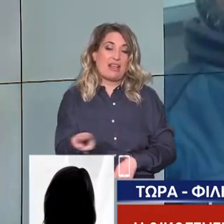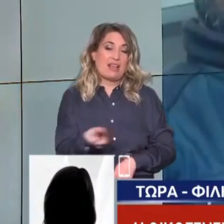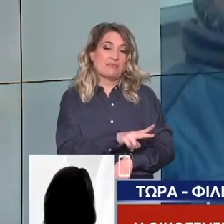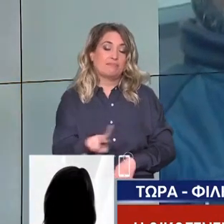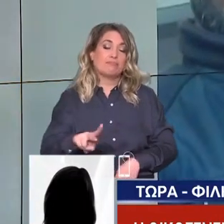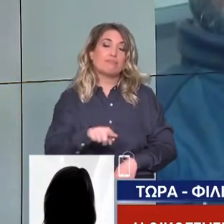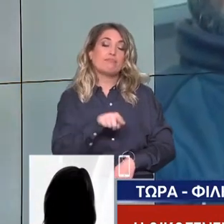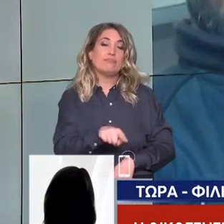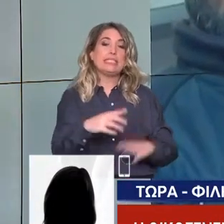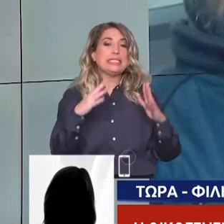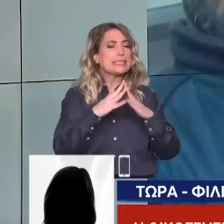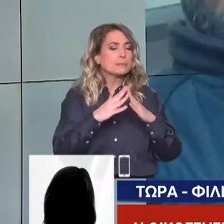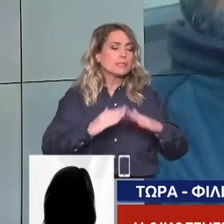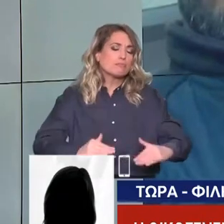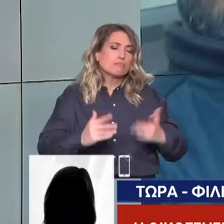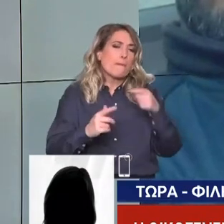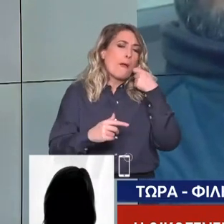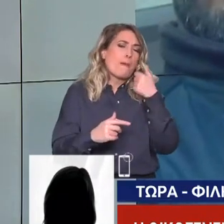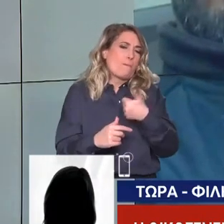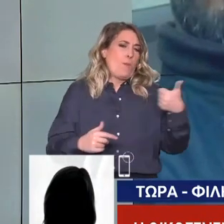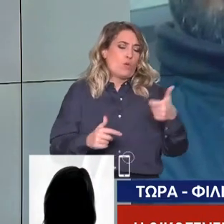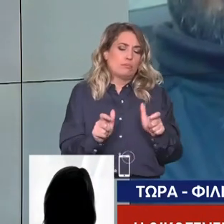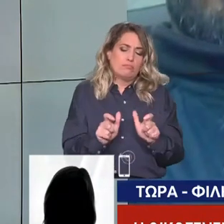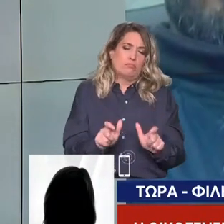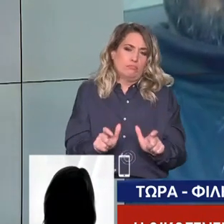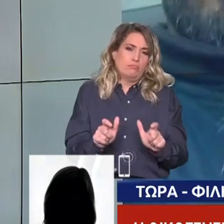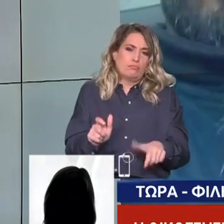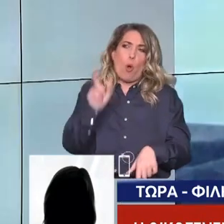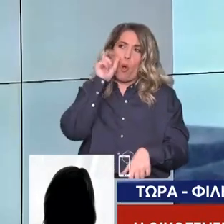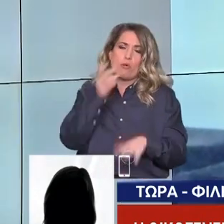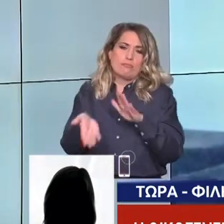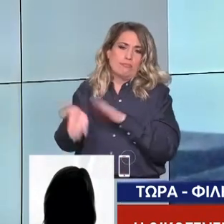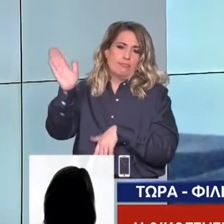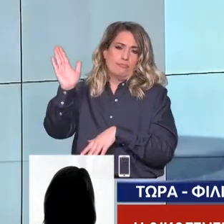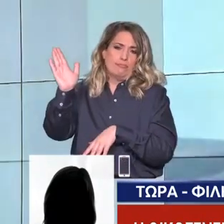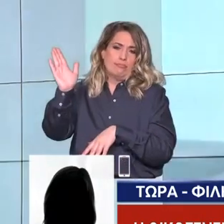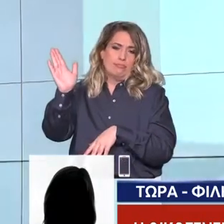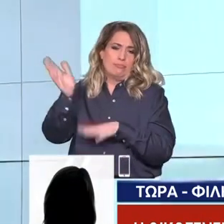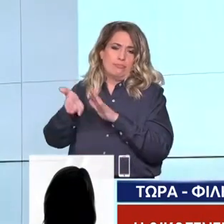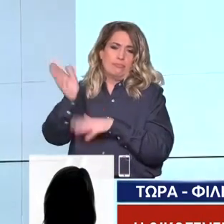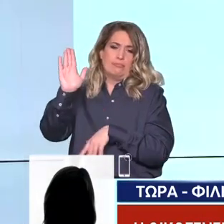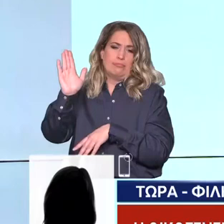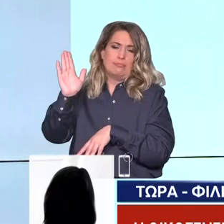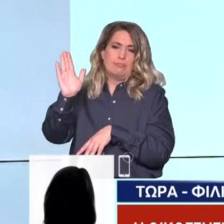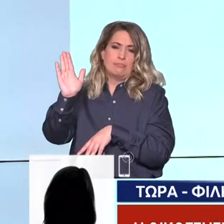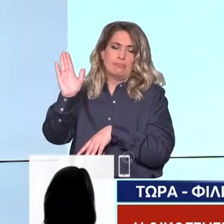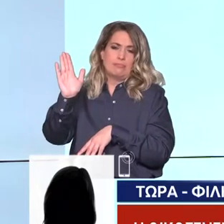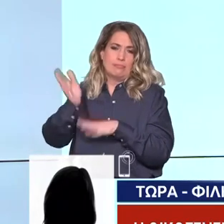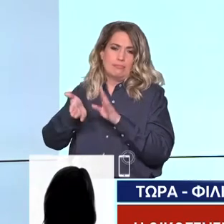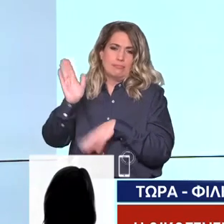Μεγαλώνανε με τη μάνα της και με τη μάνα του, με τη μητέρα του. Ένα λεπτό. Η μητέρα